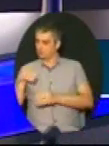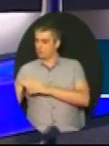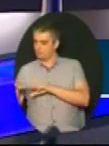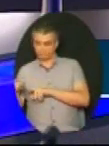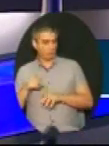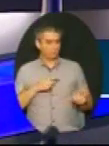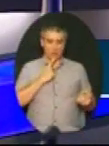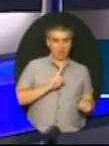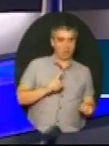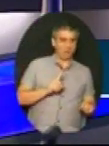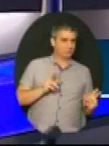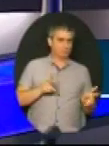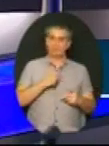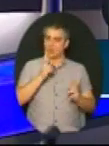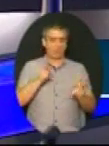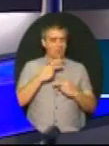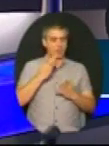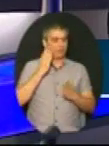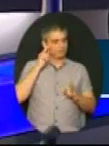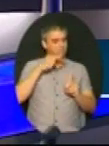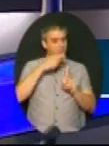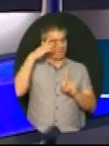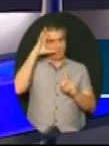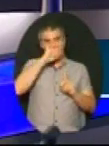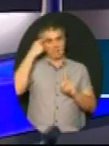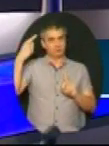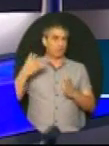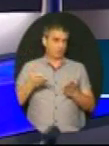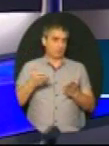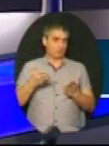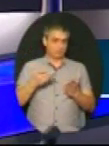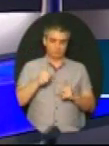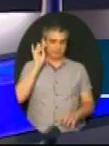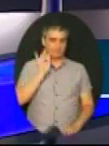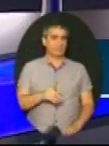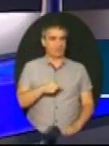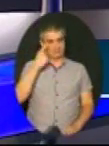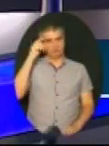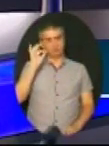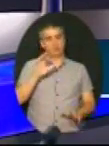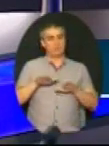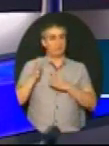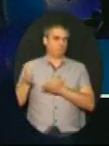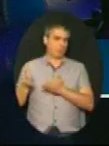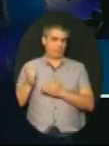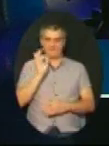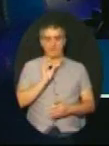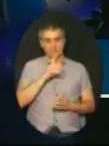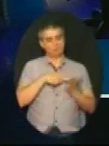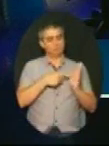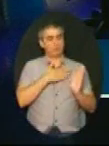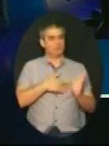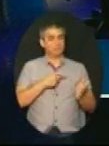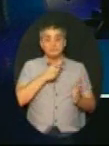בממשלה, רגל אחת לא. אתה לא יכול, לא, אבל אתה לא יכול ללכת על אג'נדה שהיא מתנגדת לאג'נדה של הממשלה ועדיין לשדר שאתה